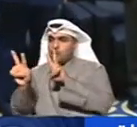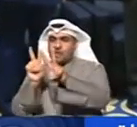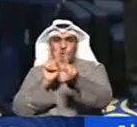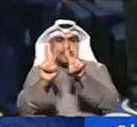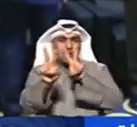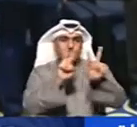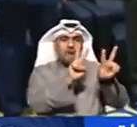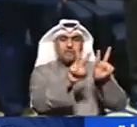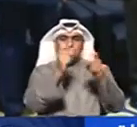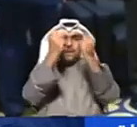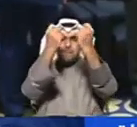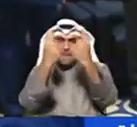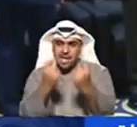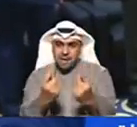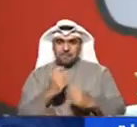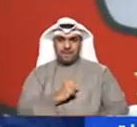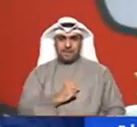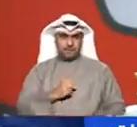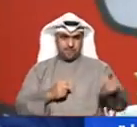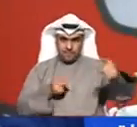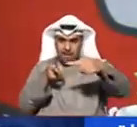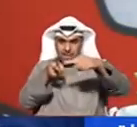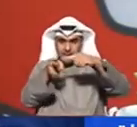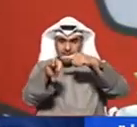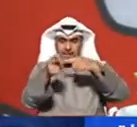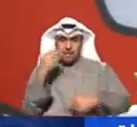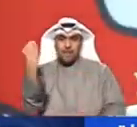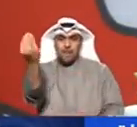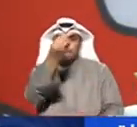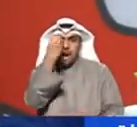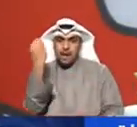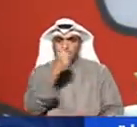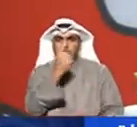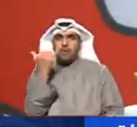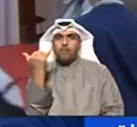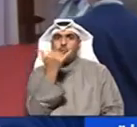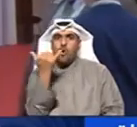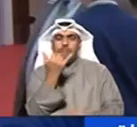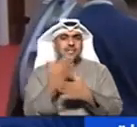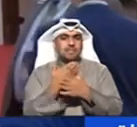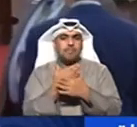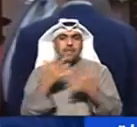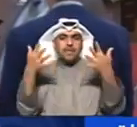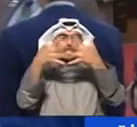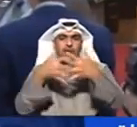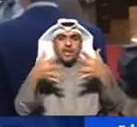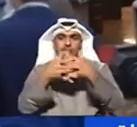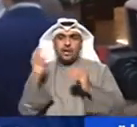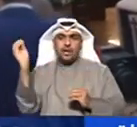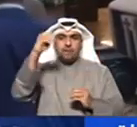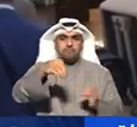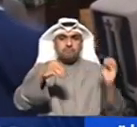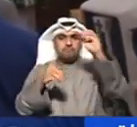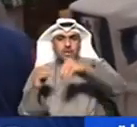ويعتبر المعرض من أهم المعارض بالمنطقة، حيث تتسابق الشركات المصنعة للأسلحة لعرض آلياتها